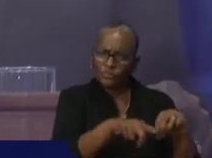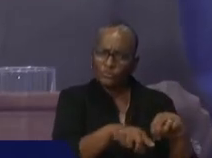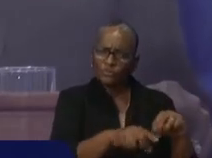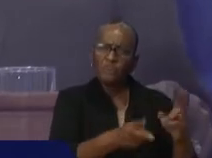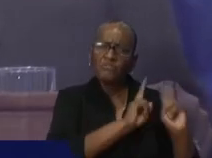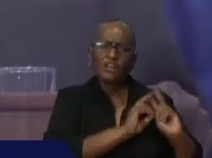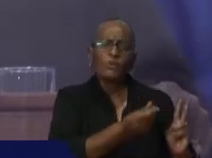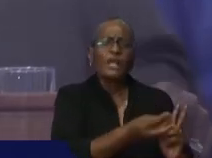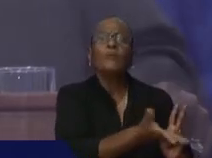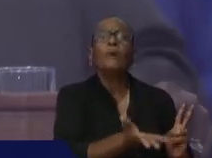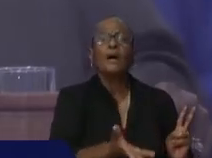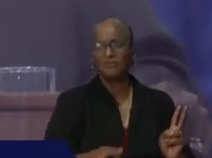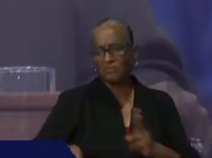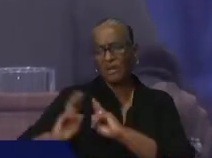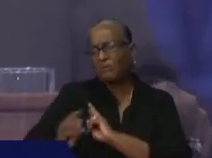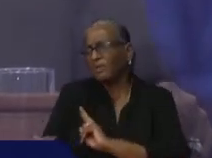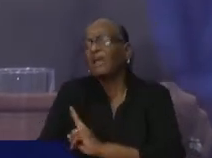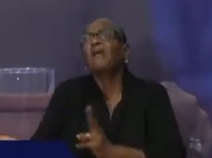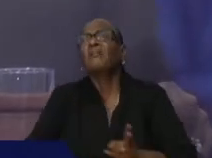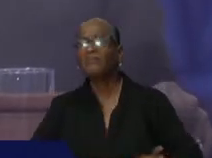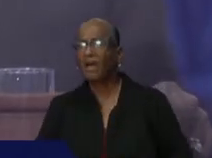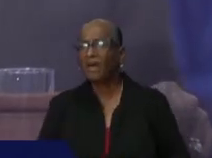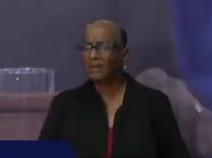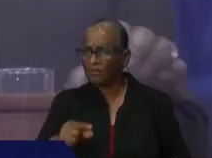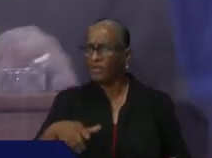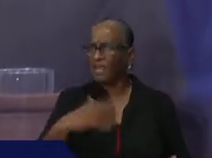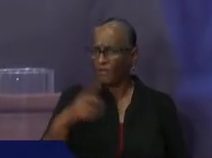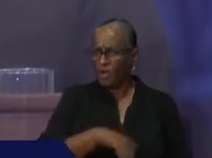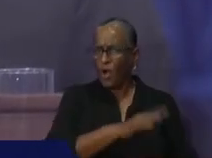zijn voor die financiële chaos.